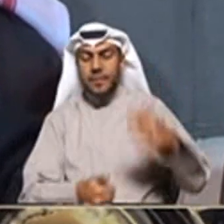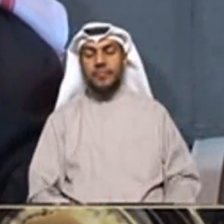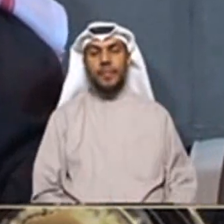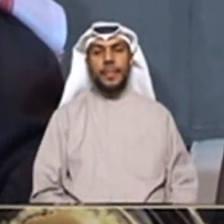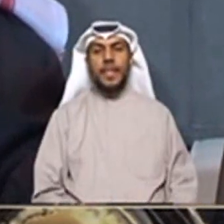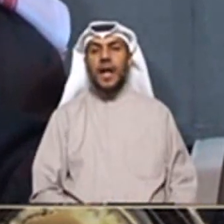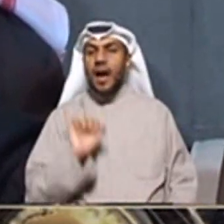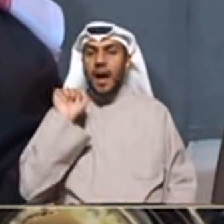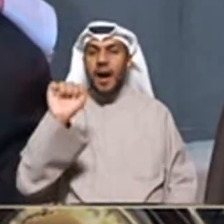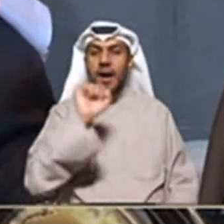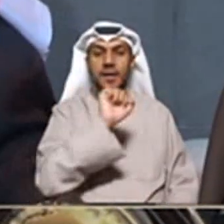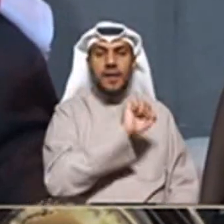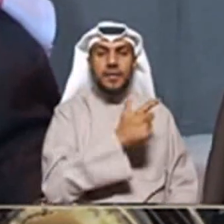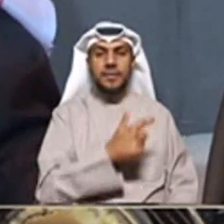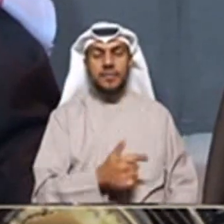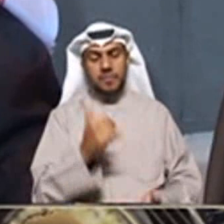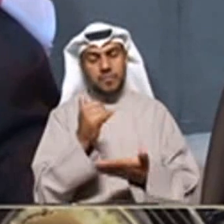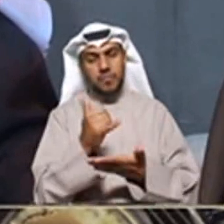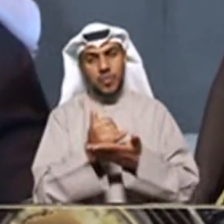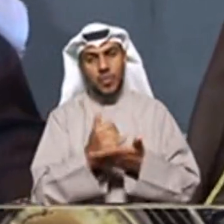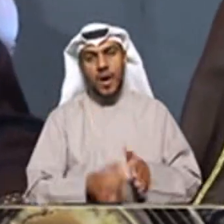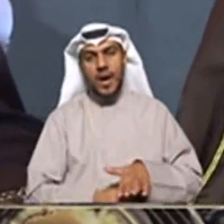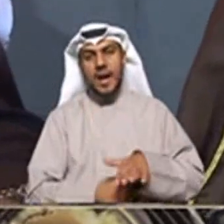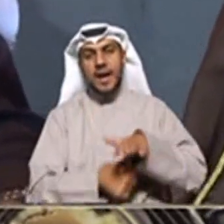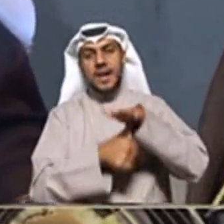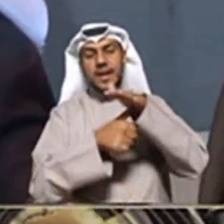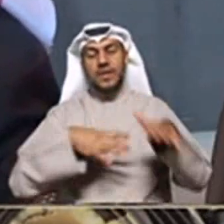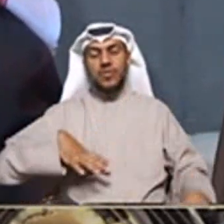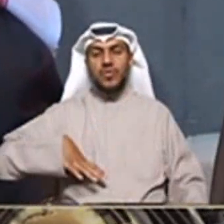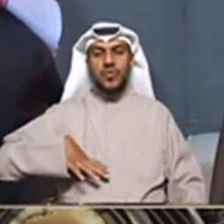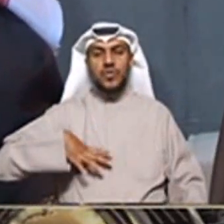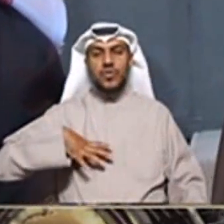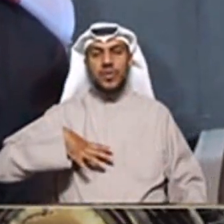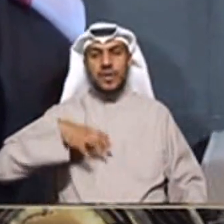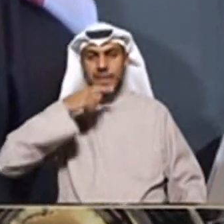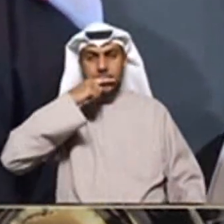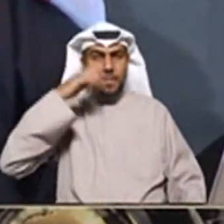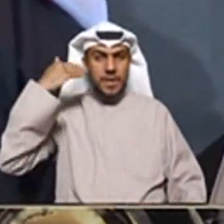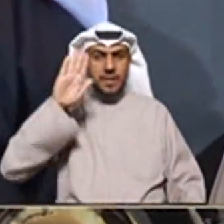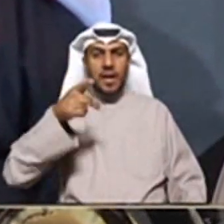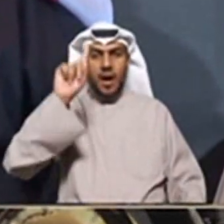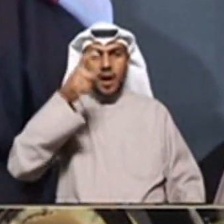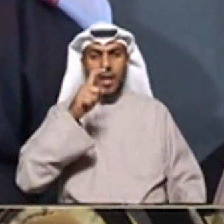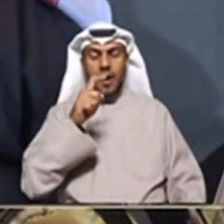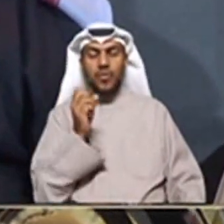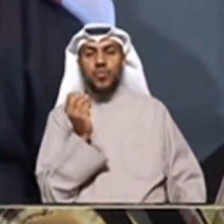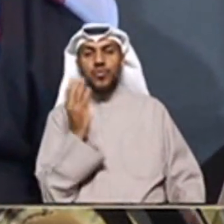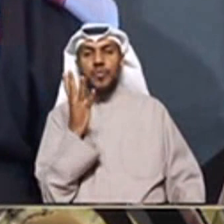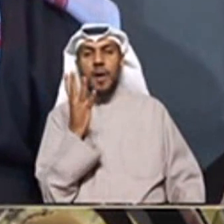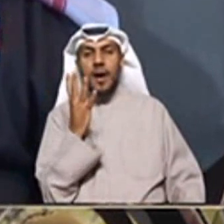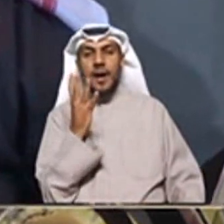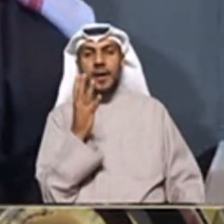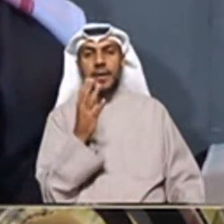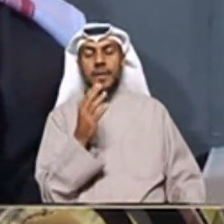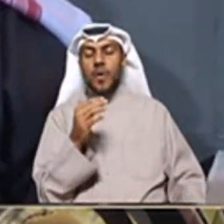متمثلا برئيسة اللجنة العليا الأخت الشيخة سارة فهد الصباح وأعضاء اللجنة